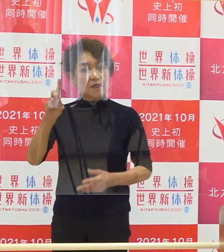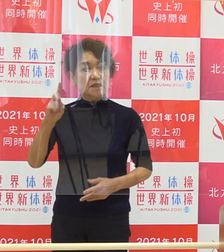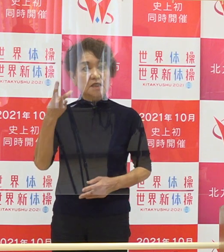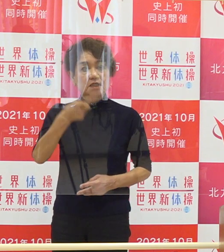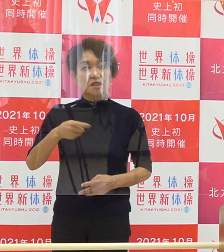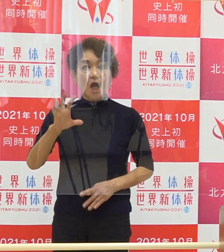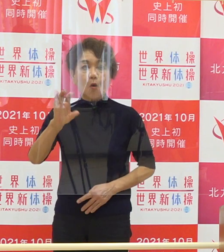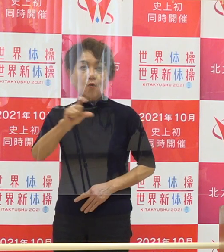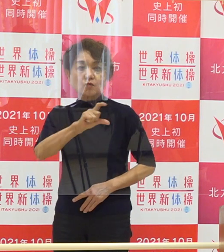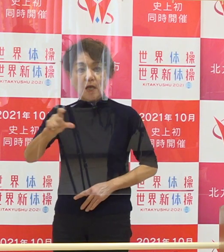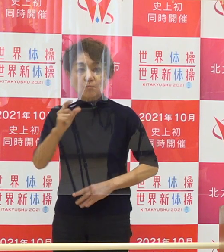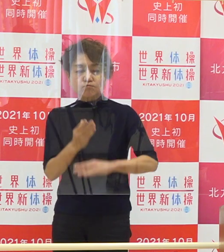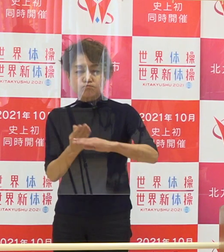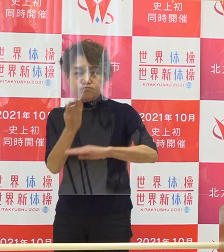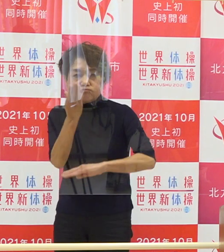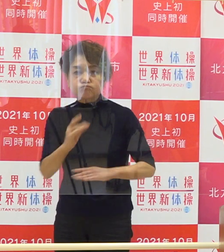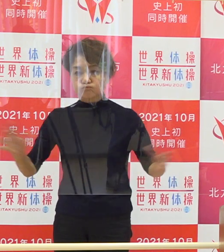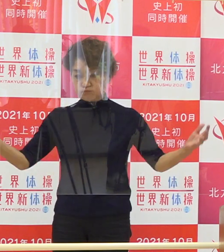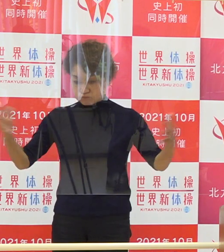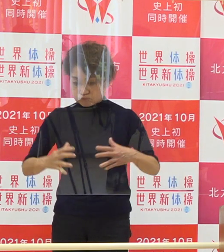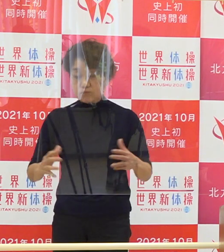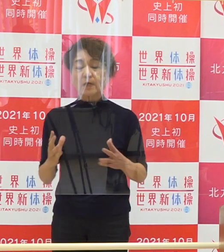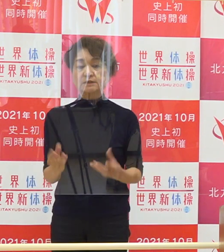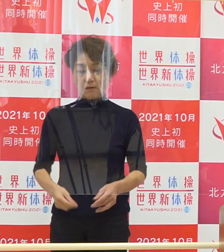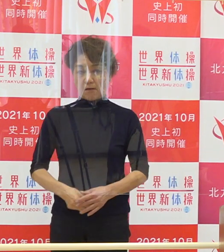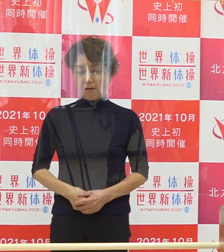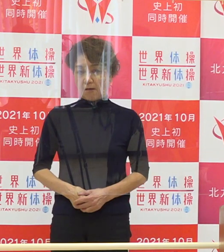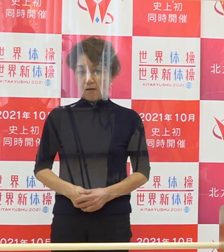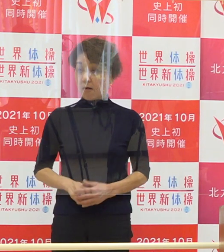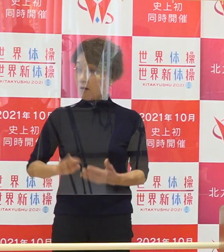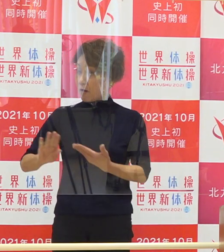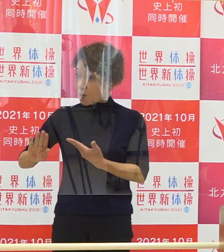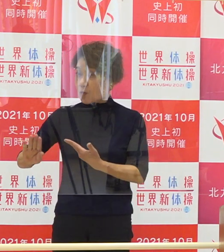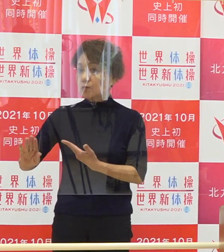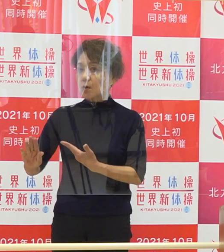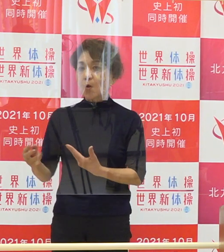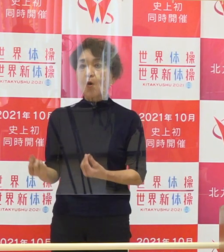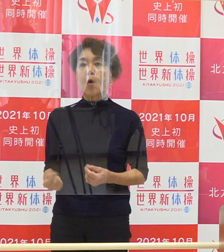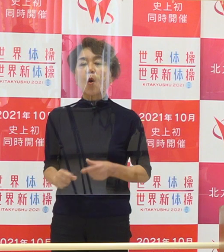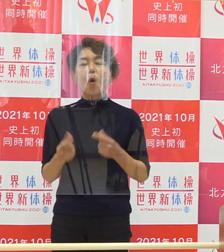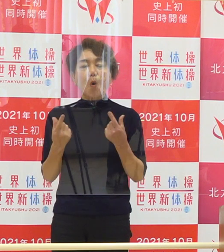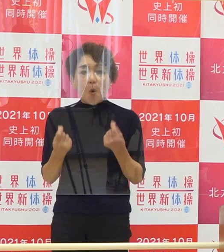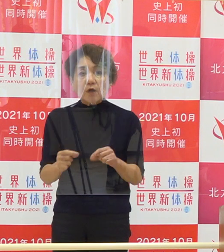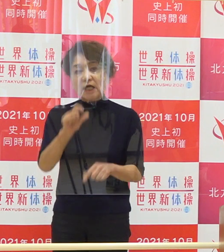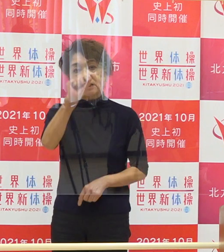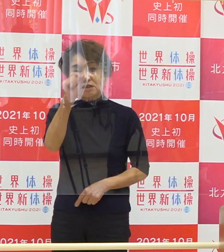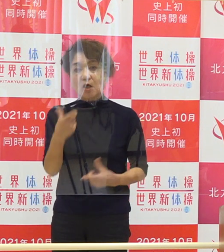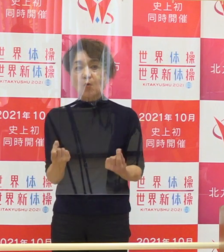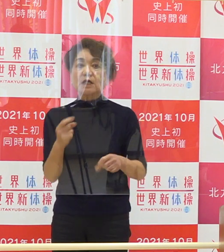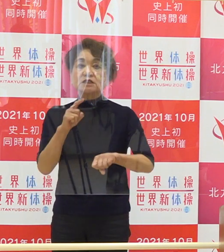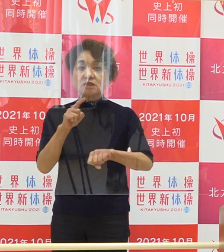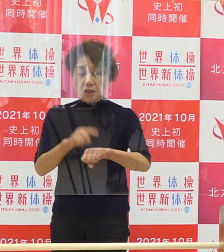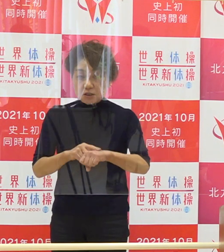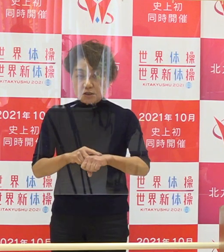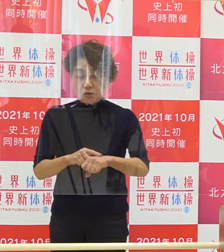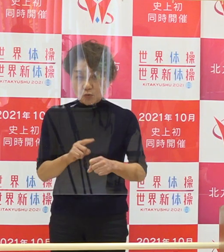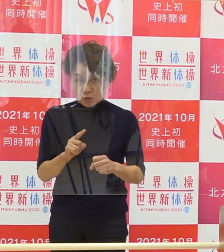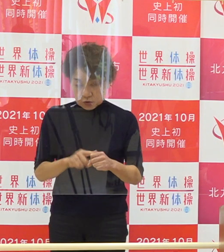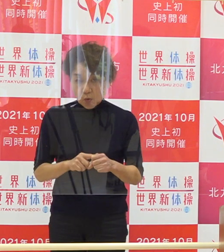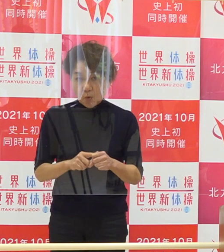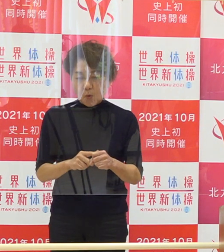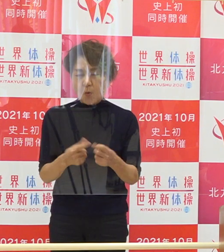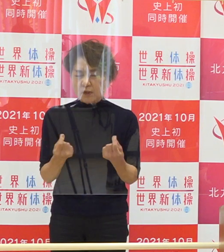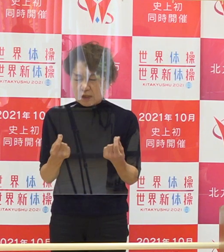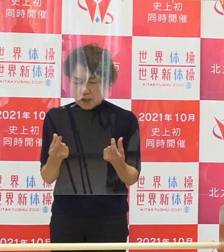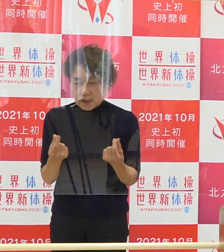まりました。これは他の自治体が発行する同月同年限10年債同規模